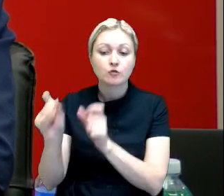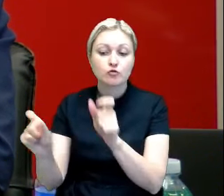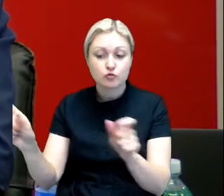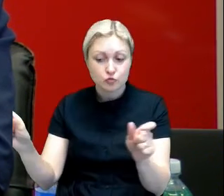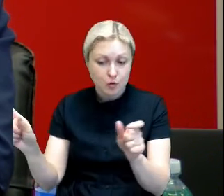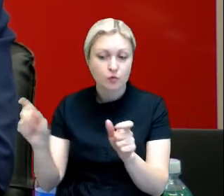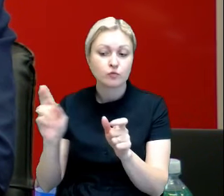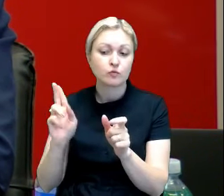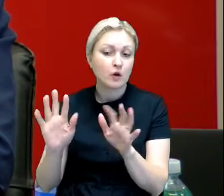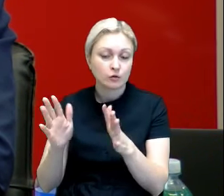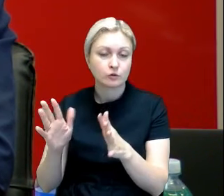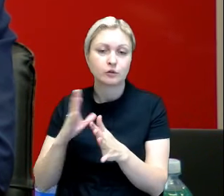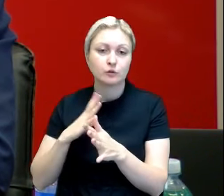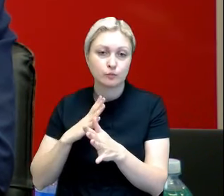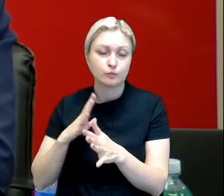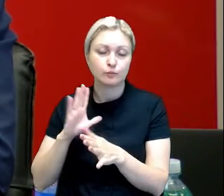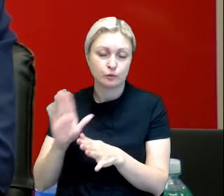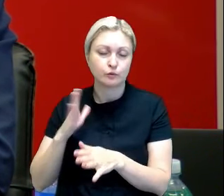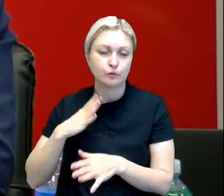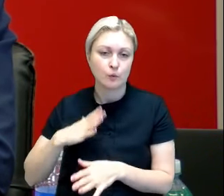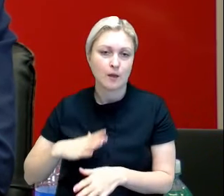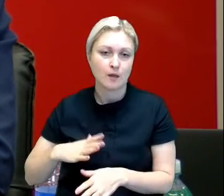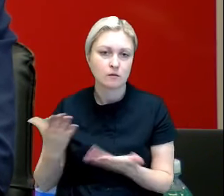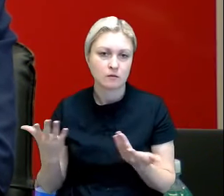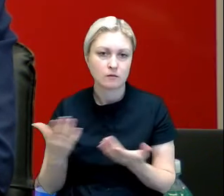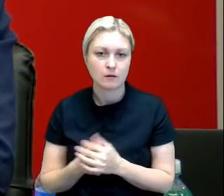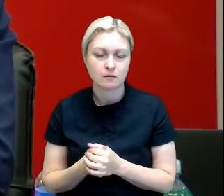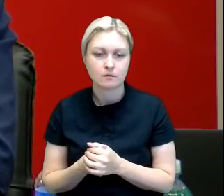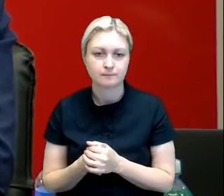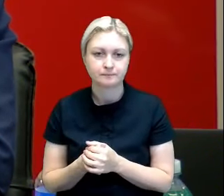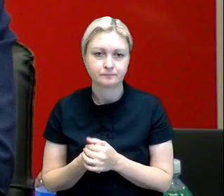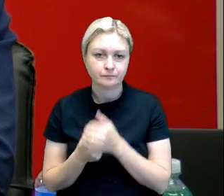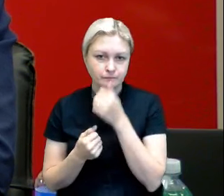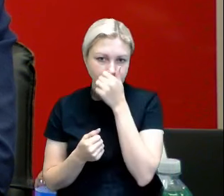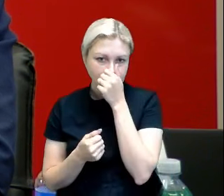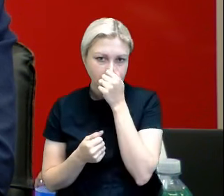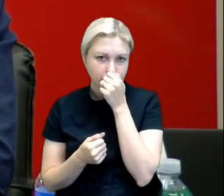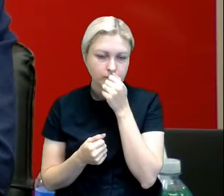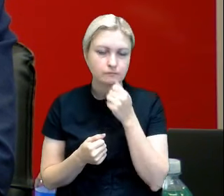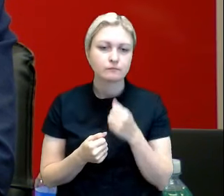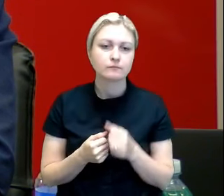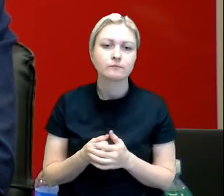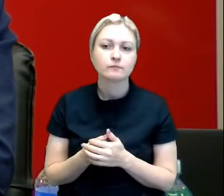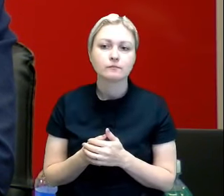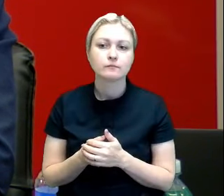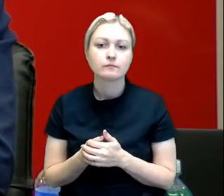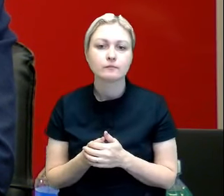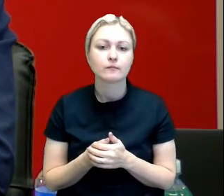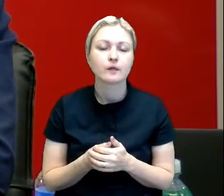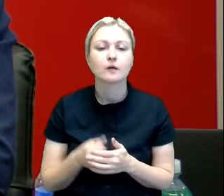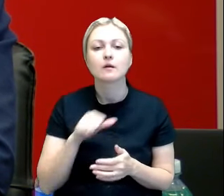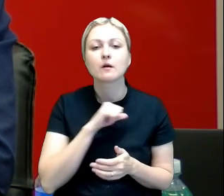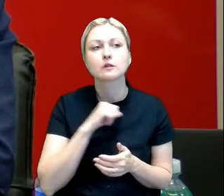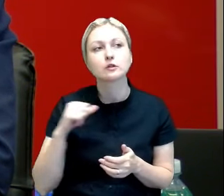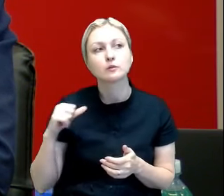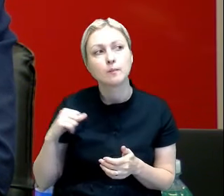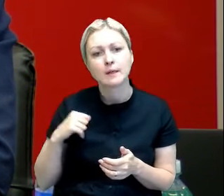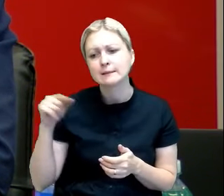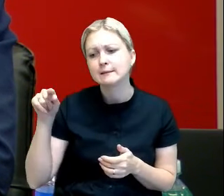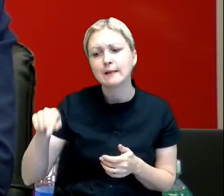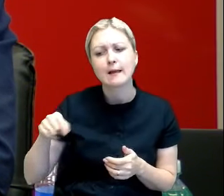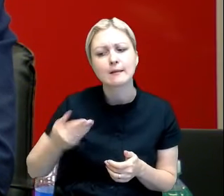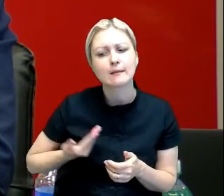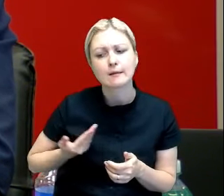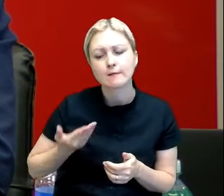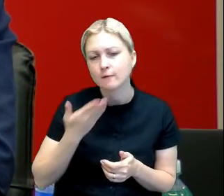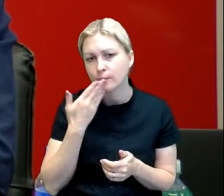nukentės bet vėlgi na viešųjų pirčių a ko gero atsiradimas jisai buvo kiek man teko aš dar negyvenau bet buvo dėl to kad